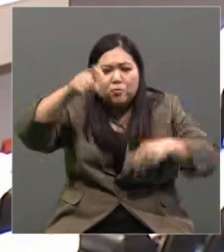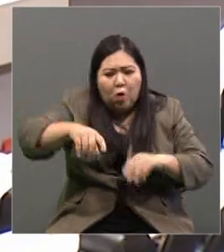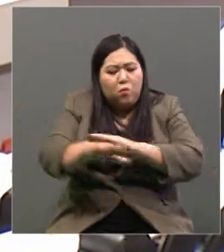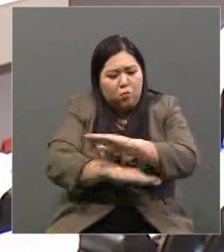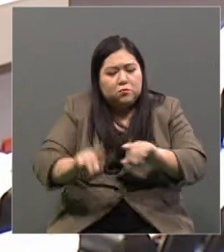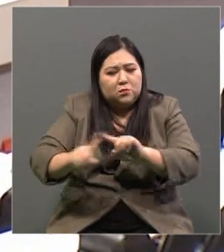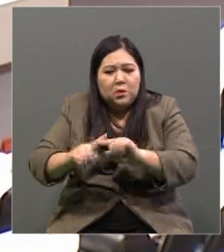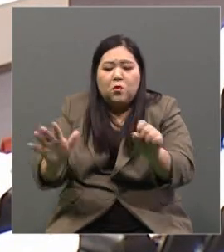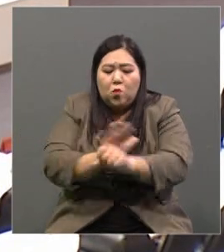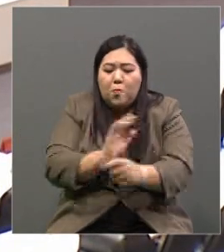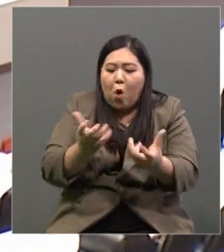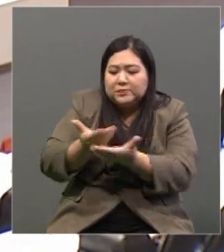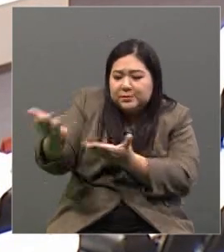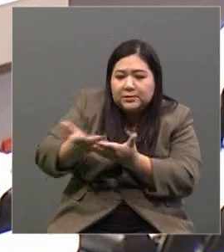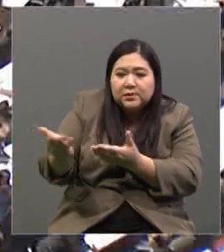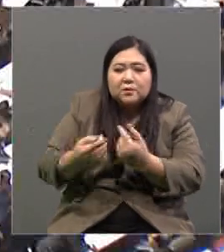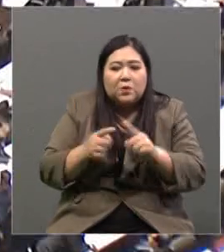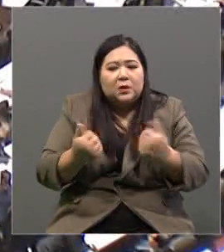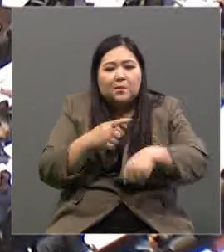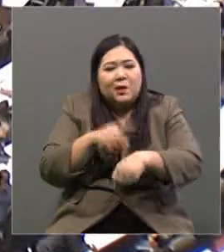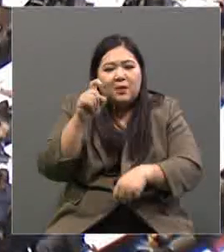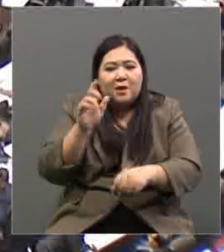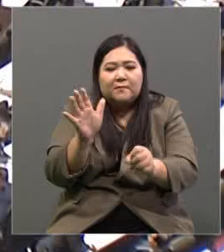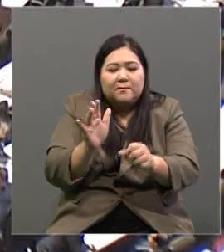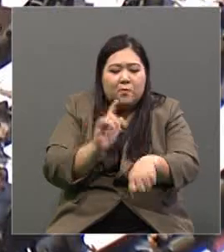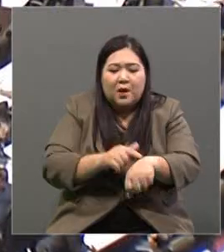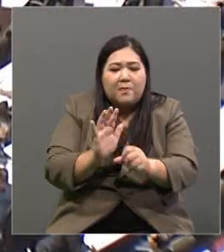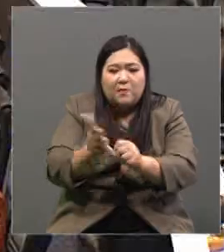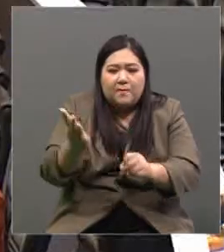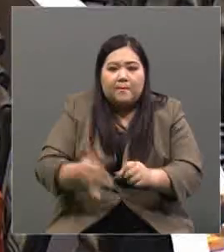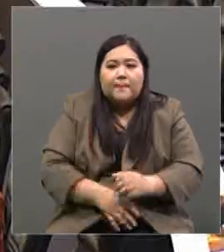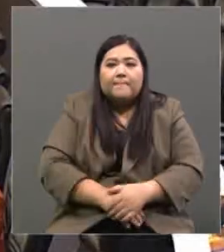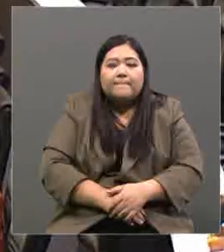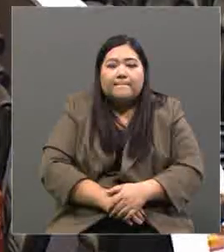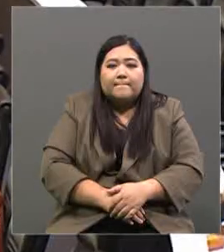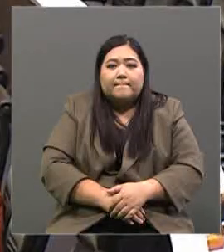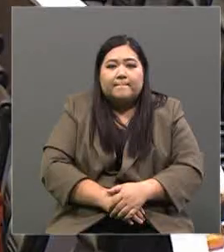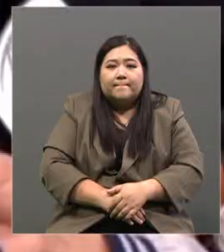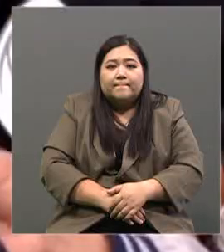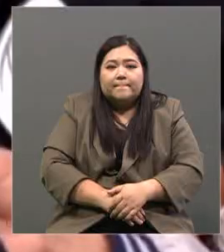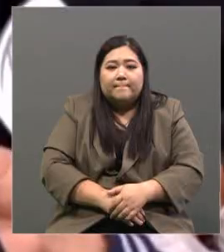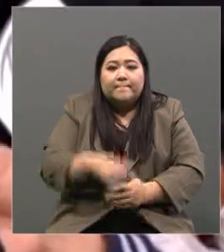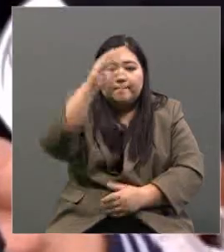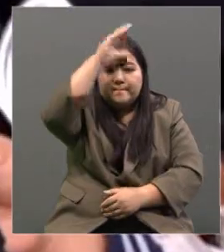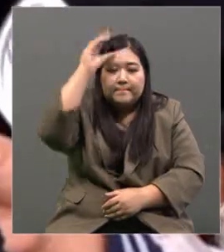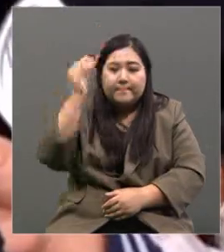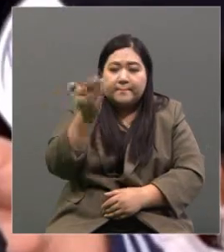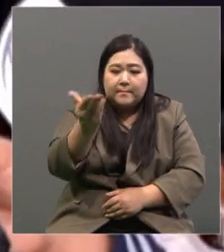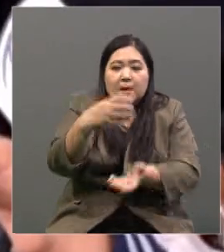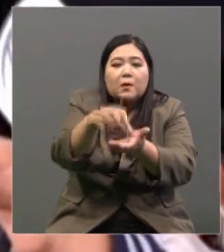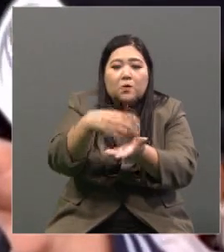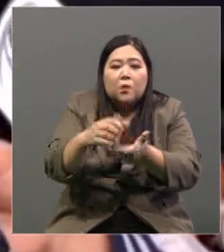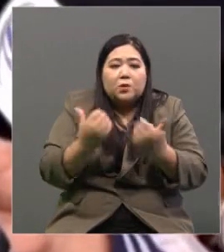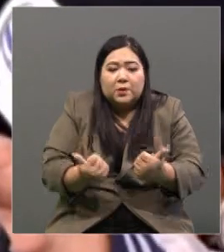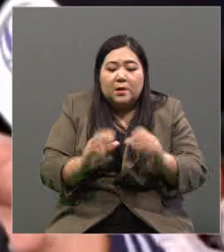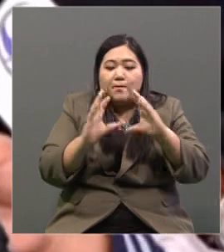มันต้องมีการจัดซื้ อแต่เผอิญว่าไม่ทันจริงๆไปฟังเสียงคุณชวนหลีกภัยค่ะ พรุ่งนี้บรรจุพิเศษไว้เรื่องเดียวไม่มี